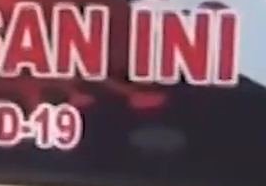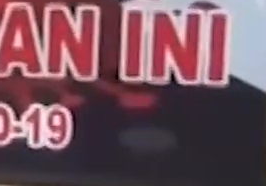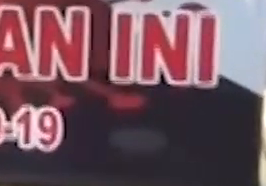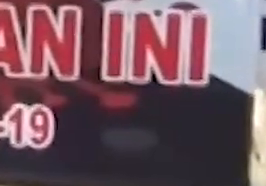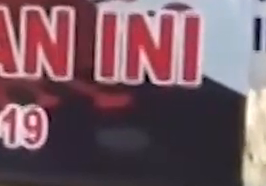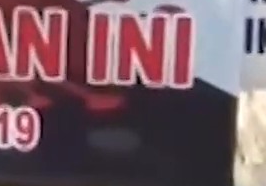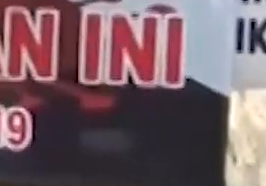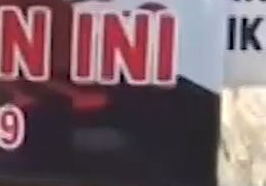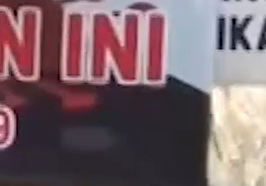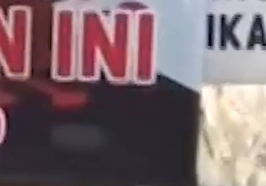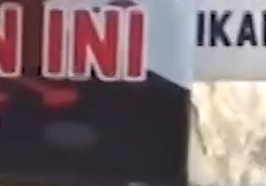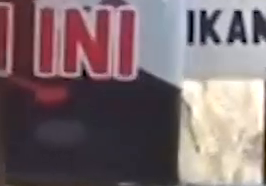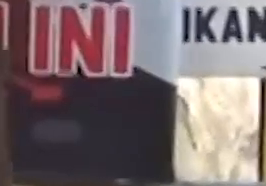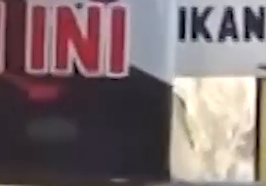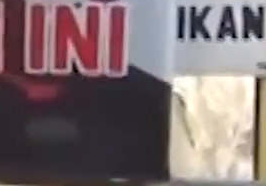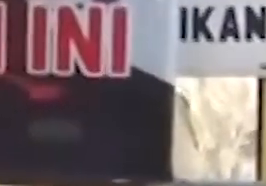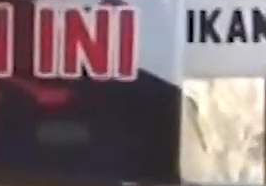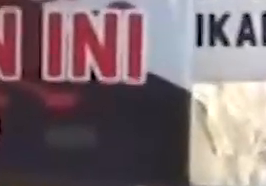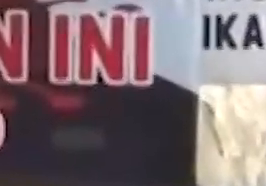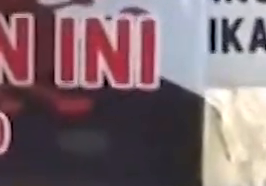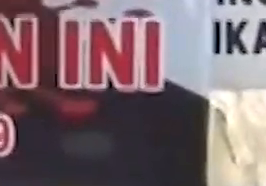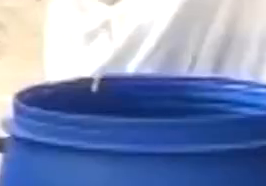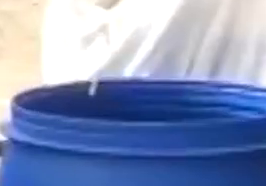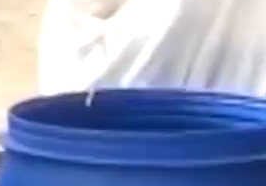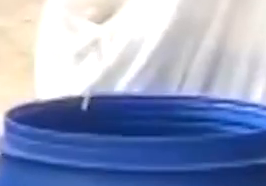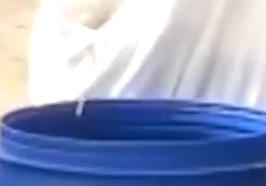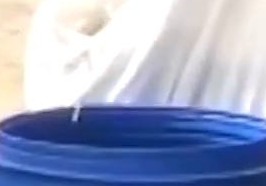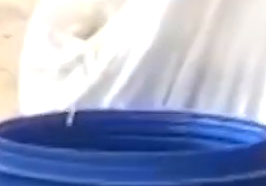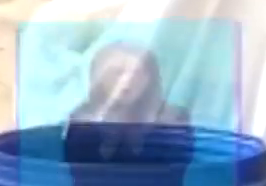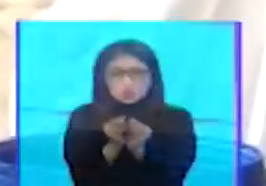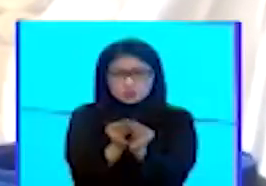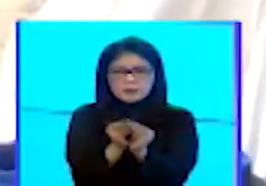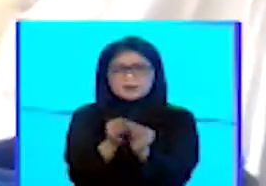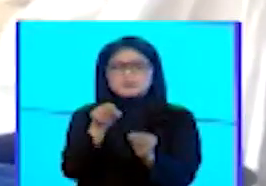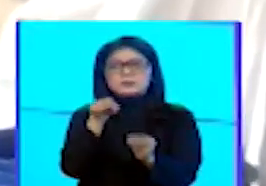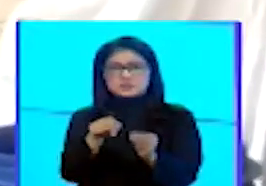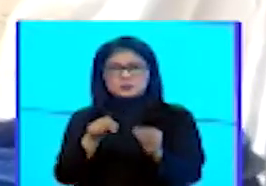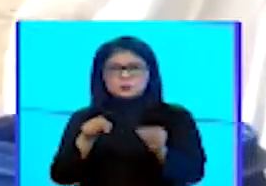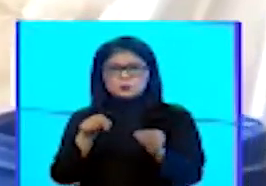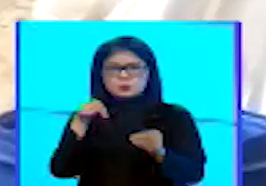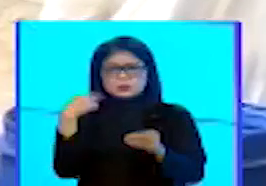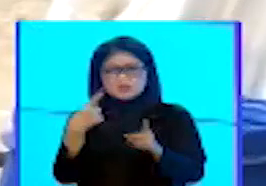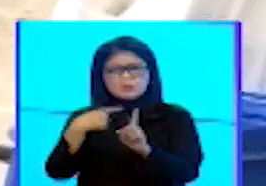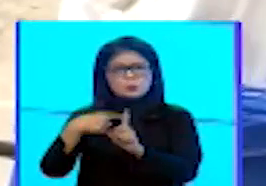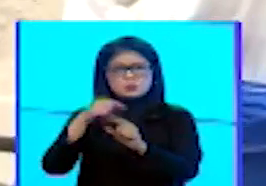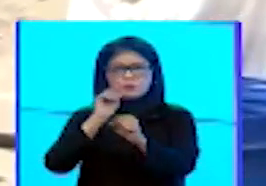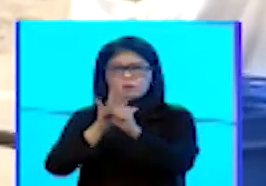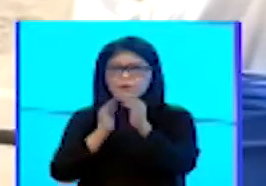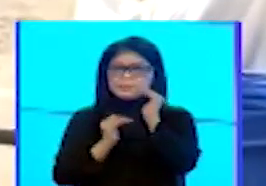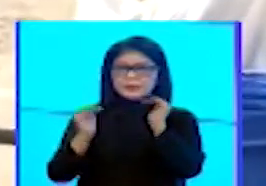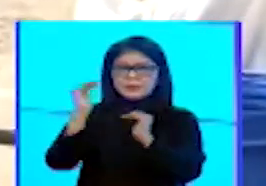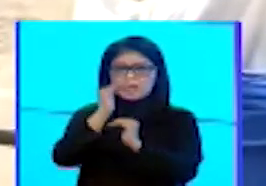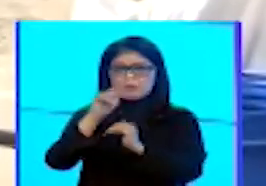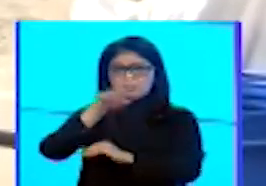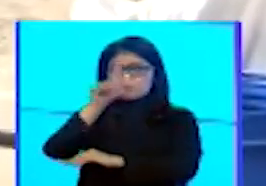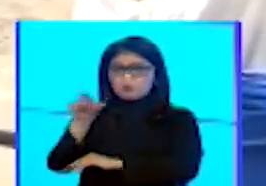mobilitas warga pasca peningkatan kasus aktif COVID-19. Bulan lalu, warga yang positif COVID-19 berjumlah 16